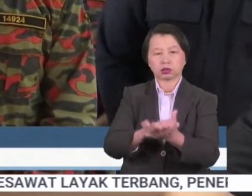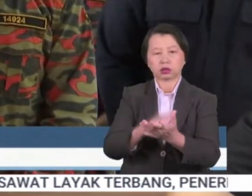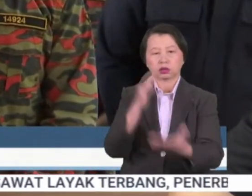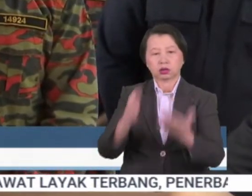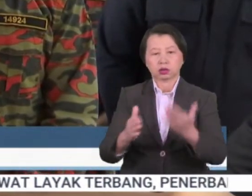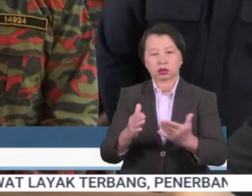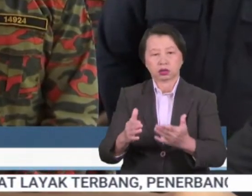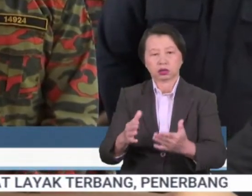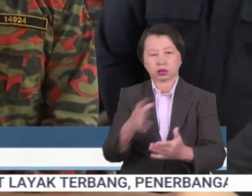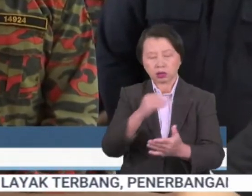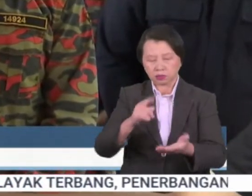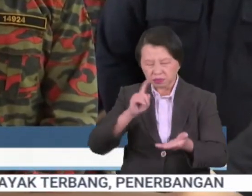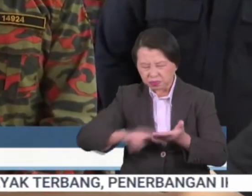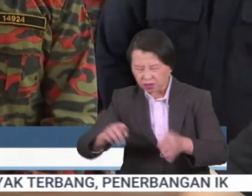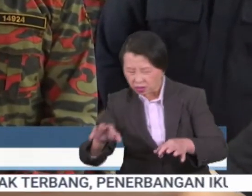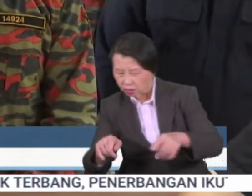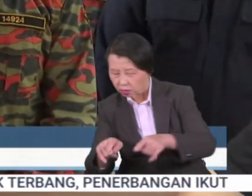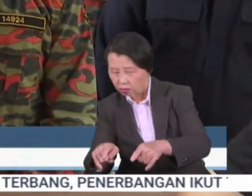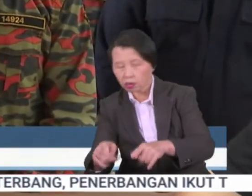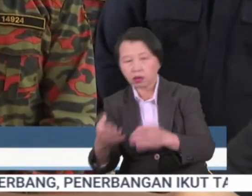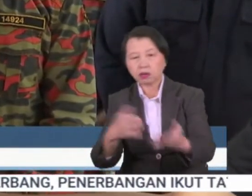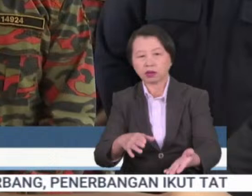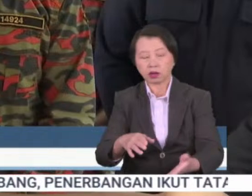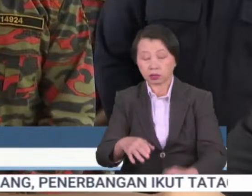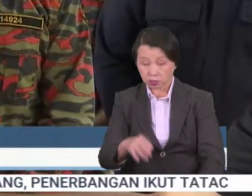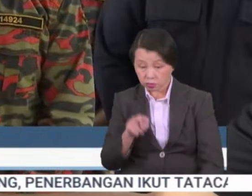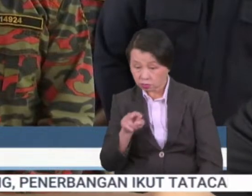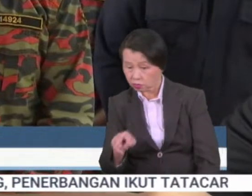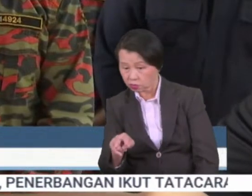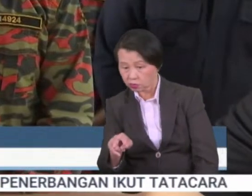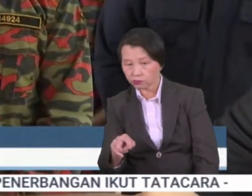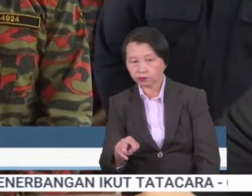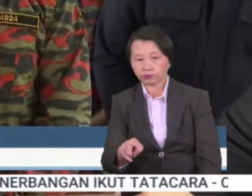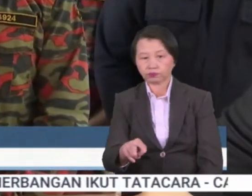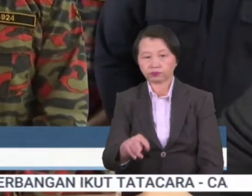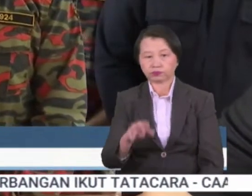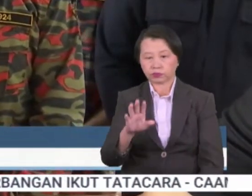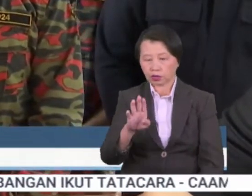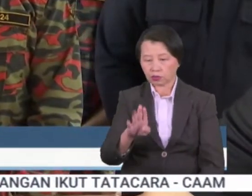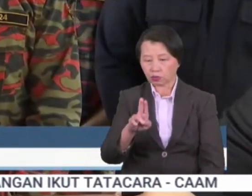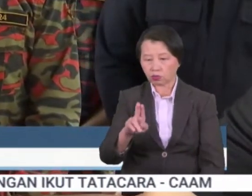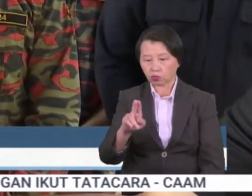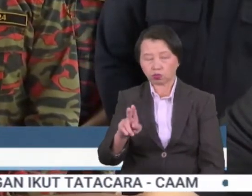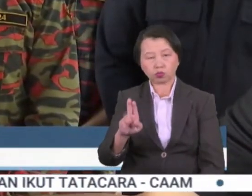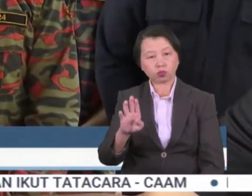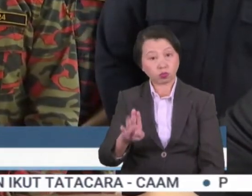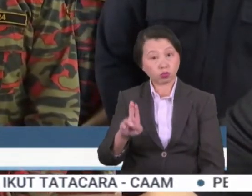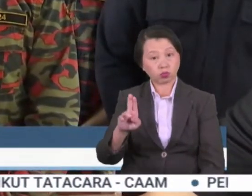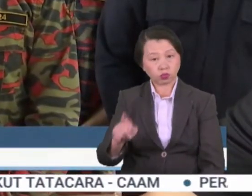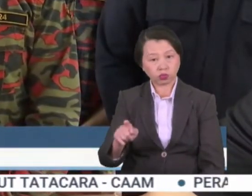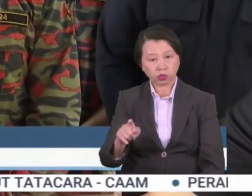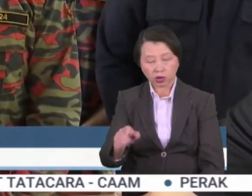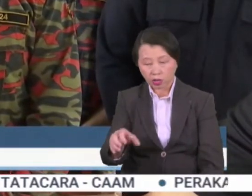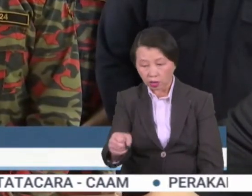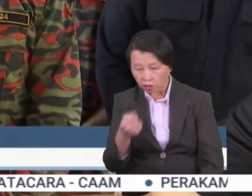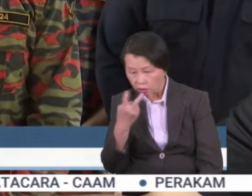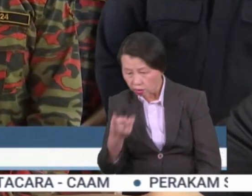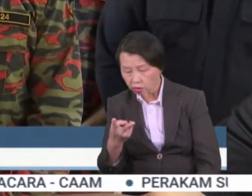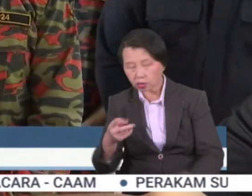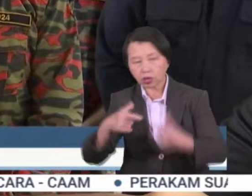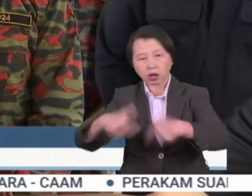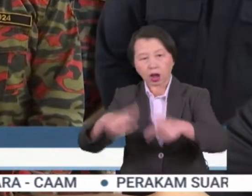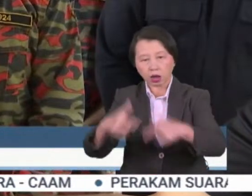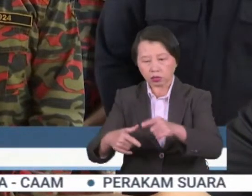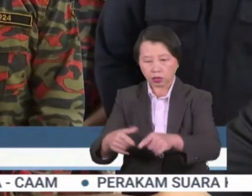bubu ditahan dan periksa dan kesan daripada tali bubu tersebut di batang kayu ya ke atas